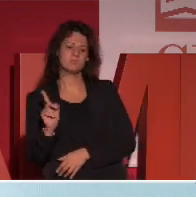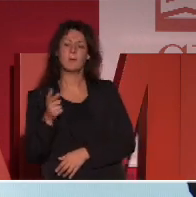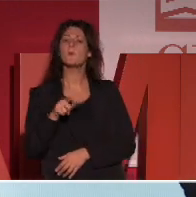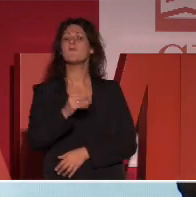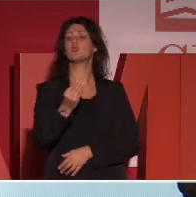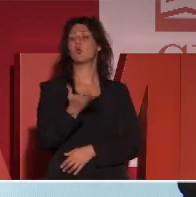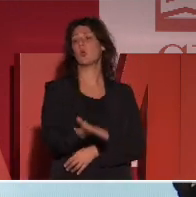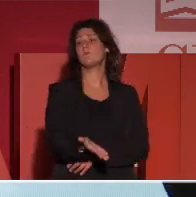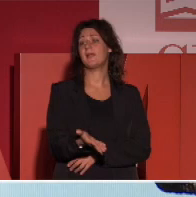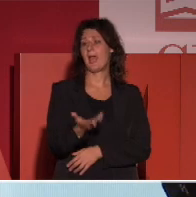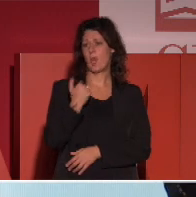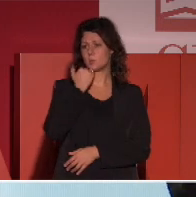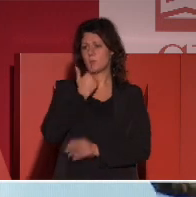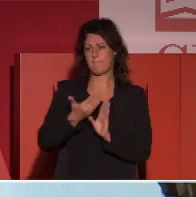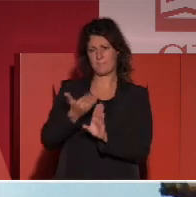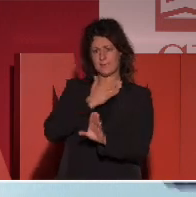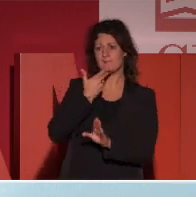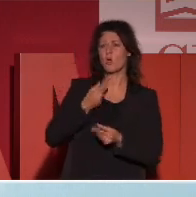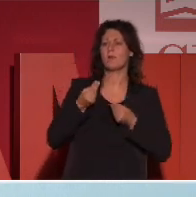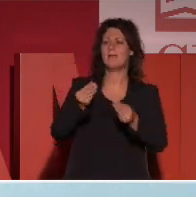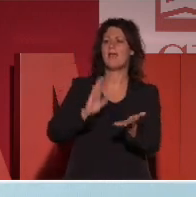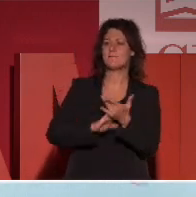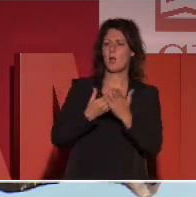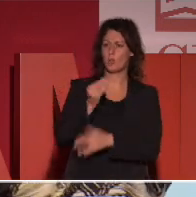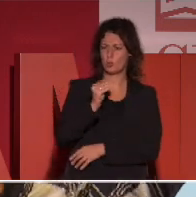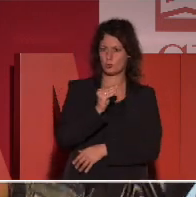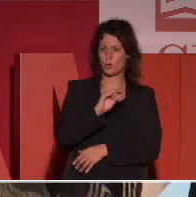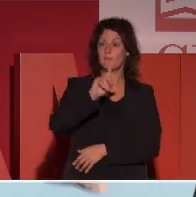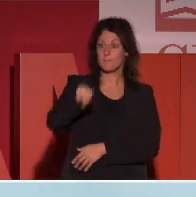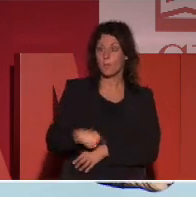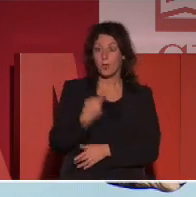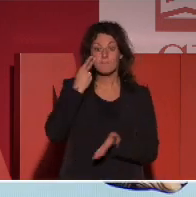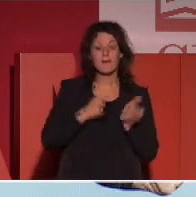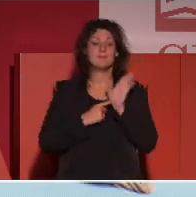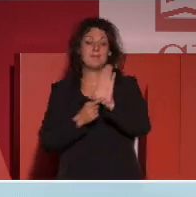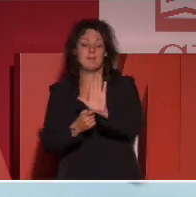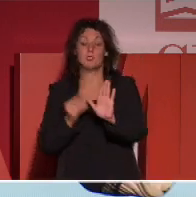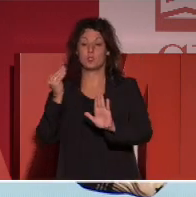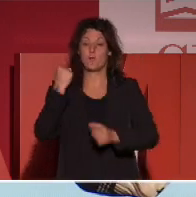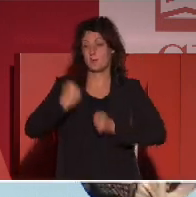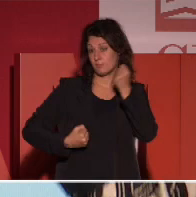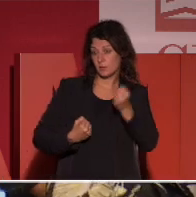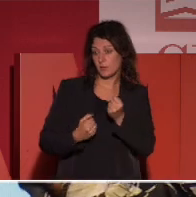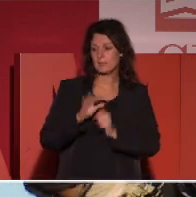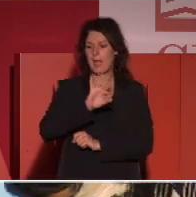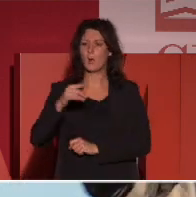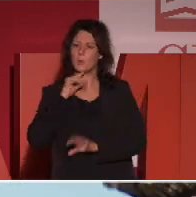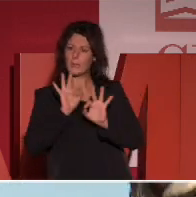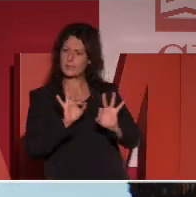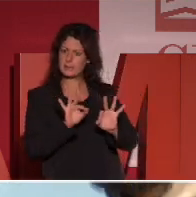pari al nostro unicamente perché noi siamo qui da più tempo e questo è risultato il pianeta è messo così